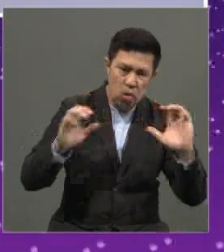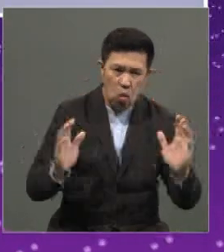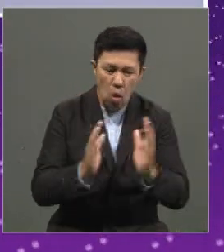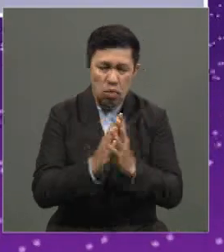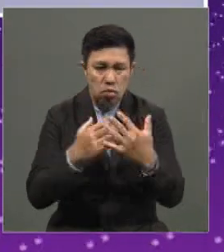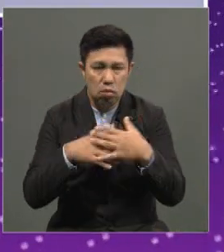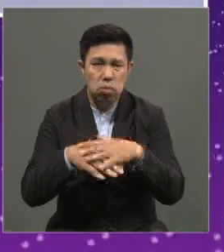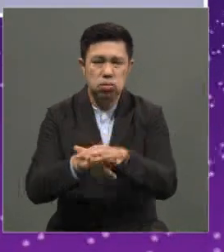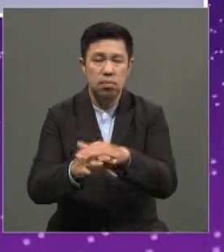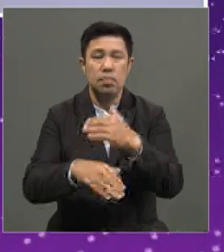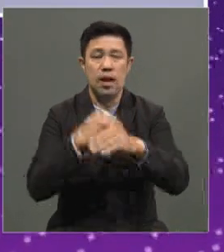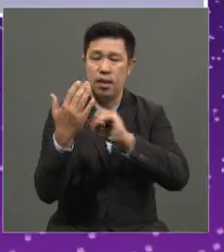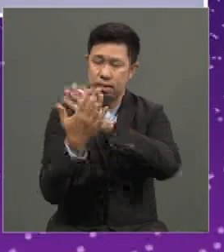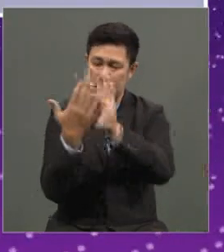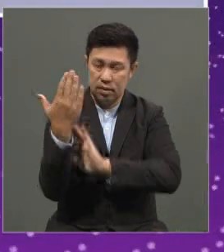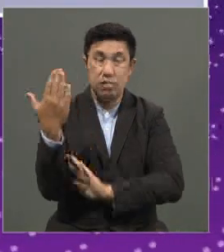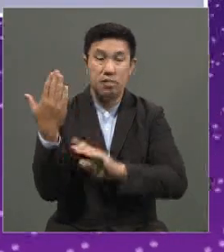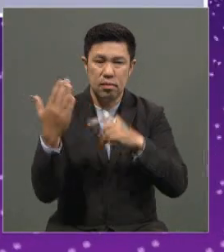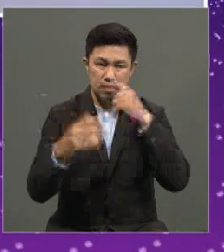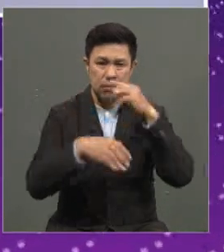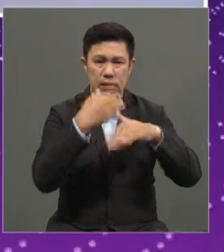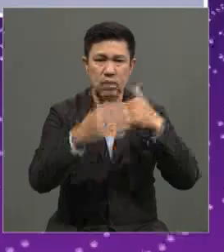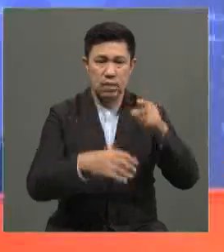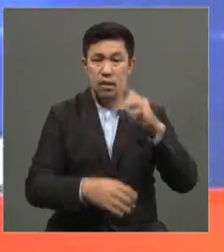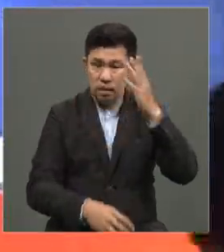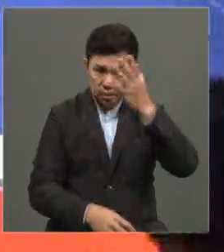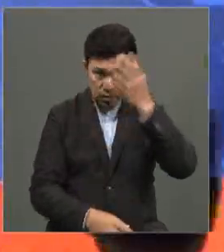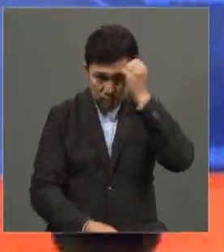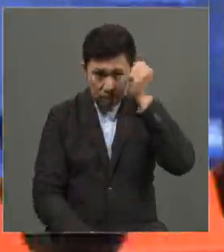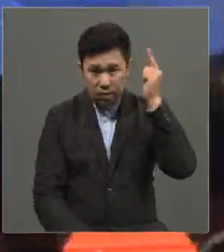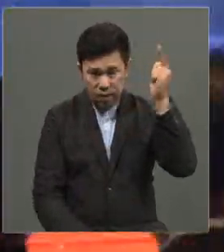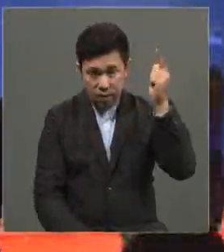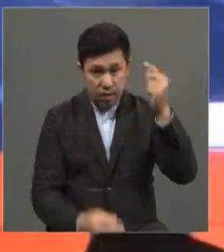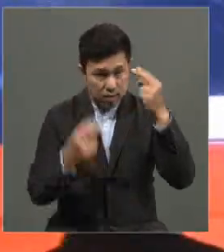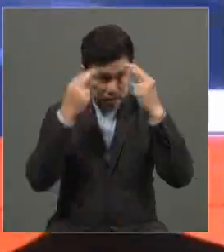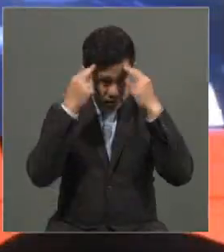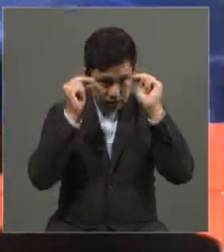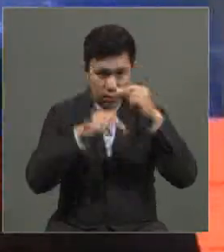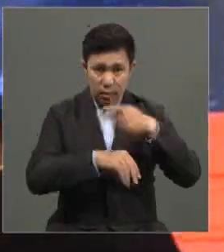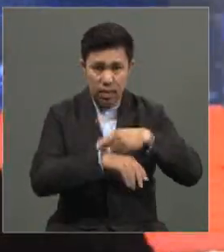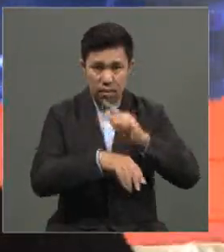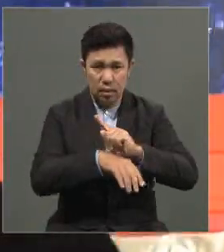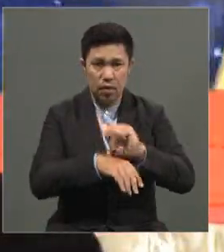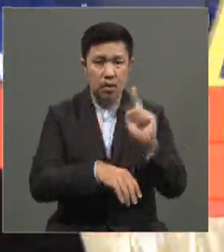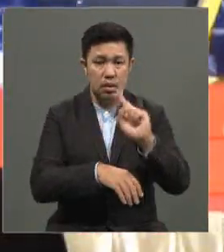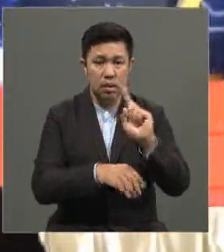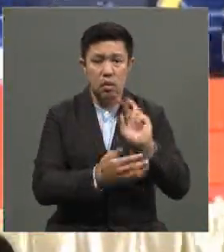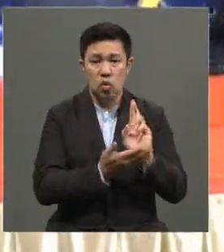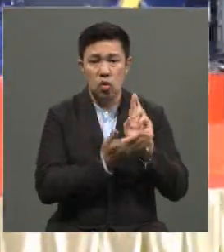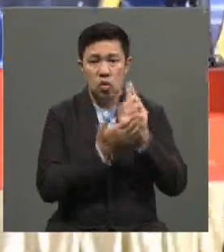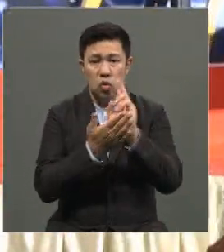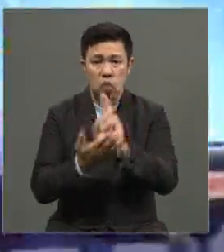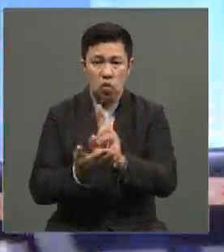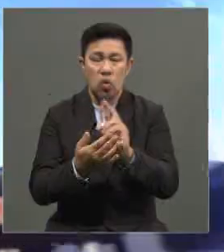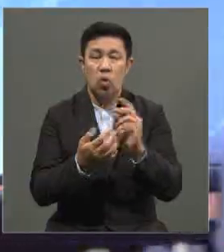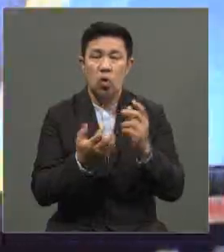ไกสำคัญในการพัฒนาท้องถิ่นให้ก้าวหน้าค่ะนางสาวแพทองธารชินวัตรนายกรัฐมนตรีเป็นประธานในพิธีมอบรางวัลองค์กรปกครอง